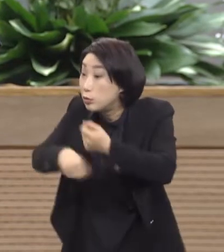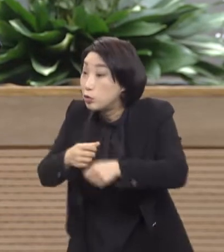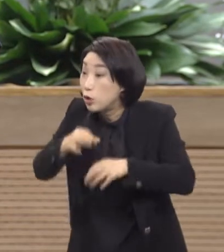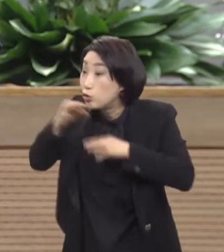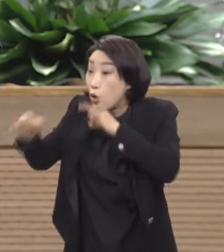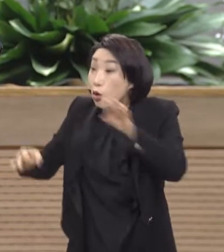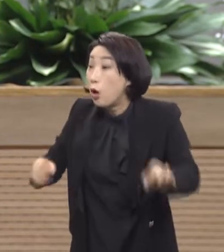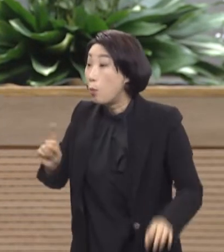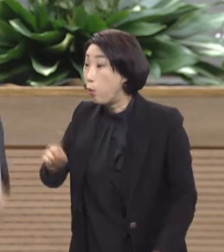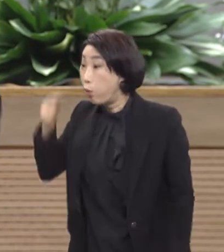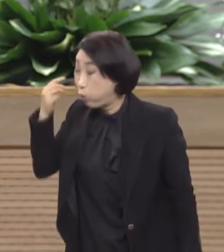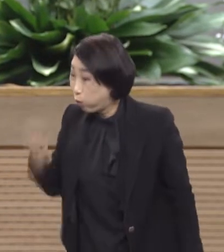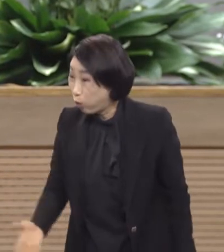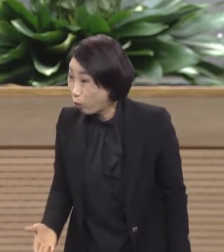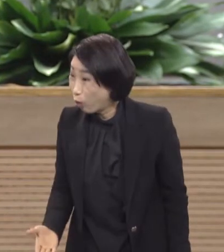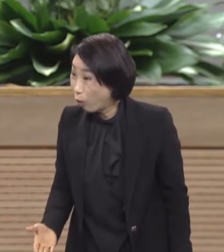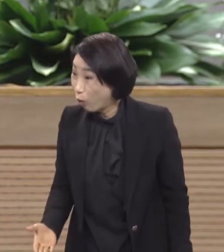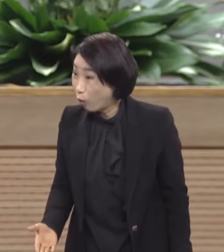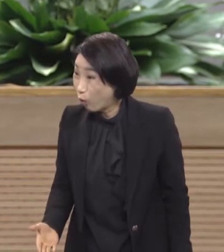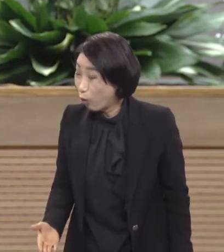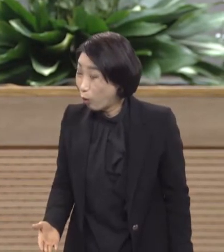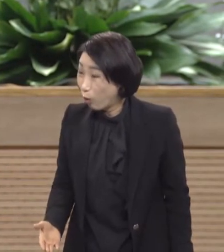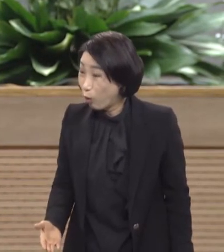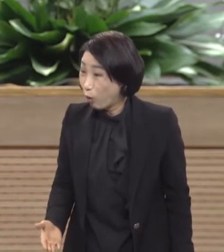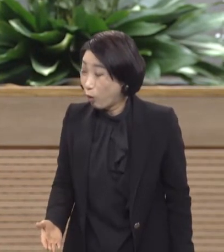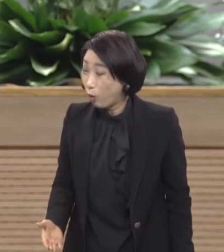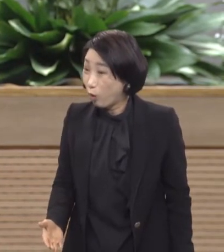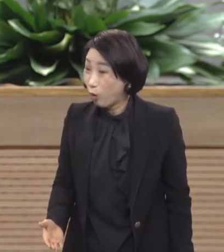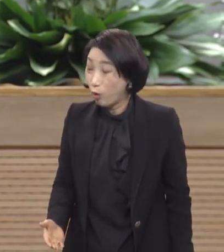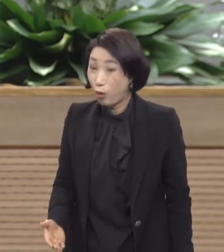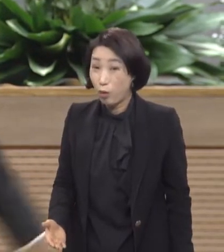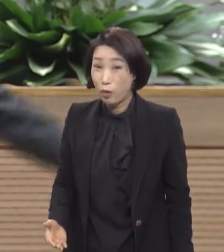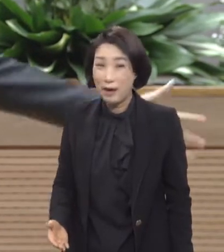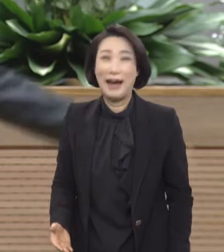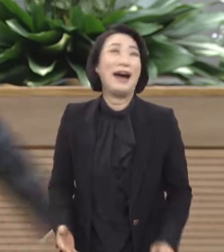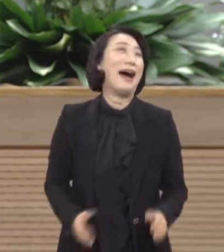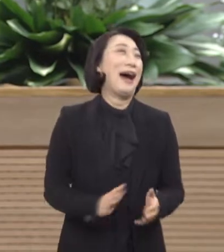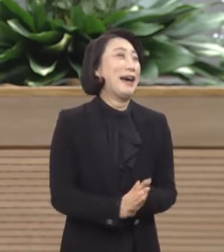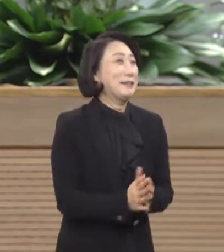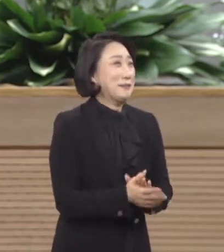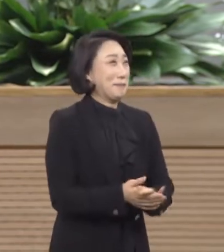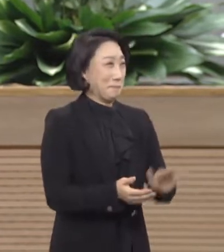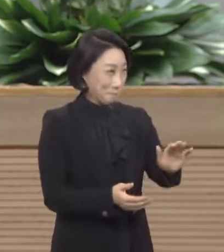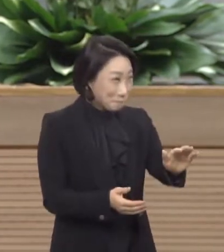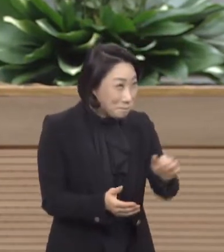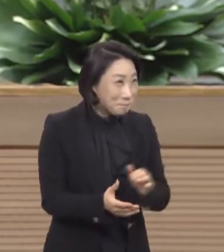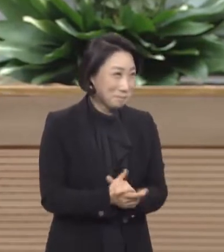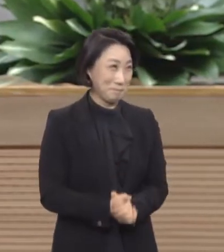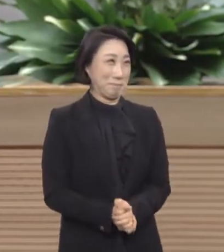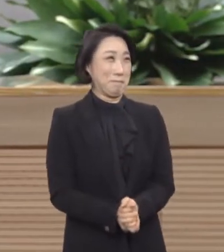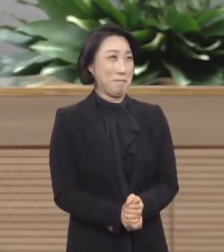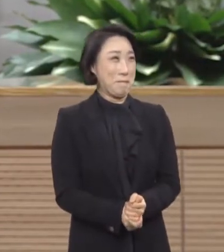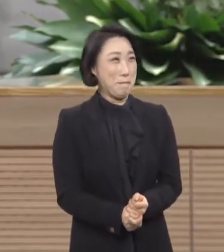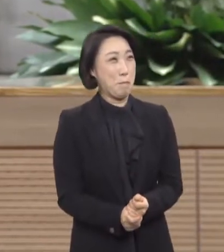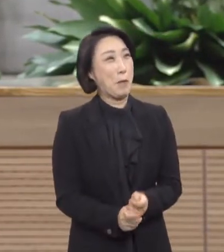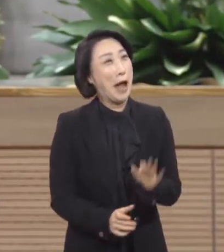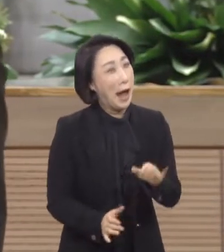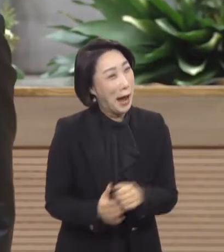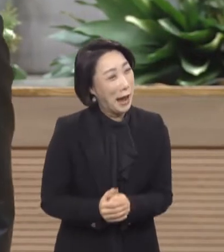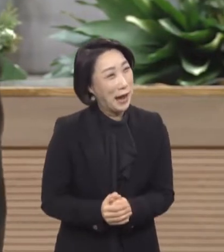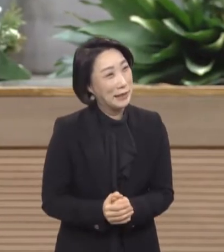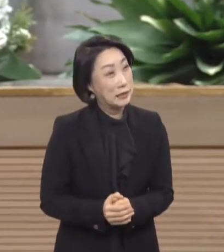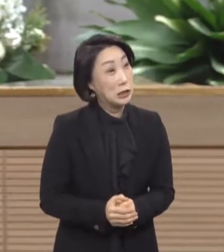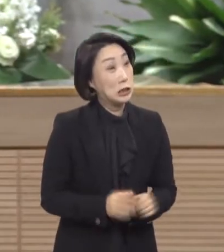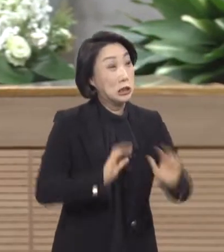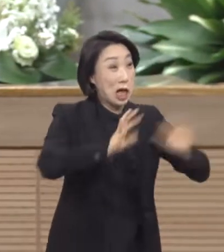짐승들의 울음소리가 무엇입니까? 아, 그거요? 아니, 이